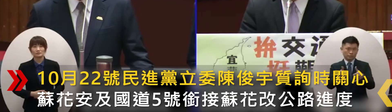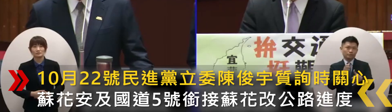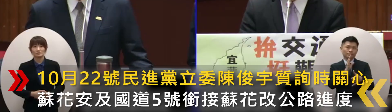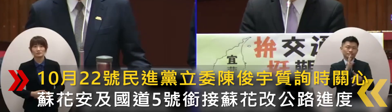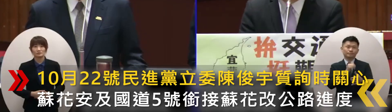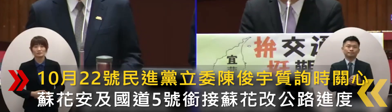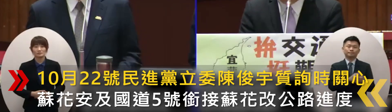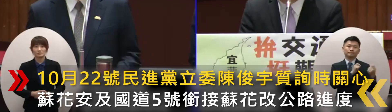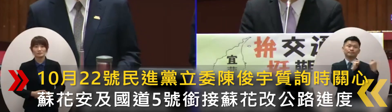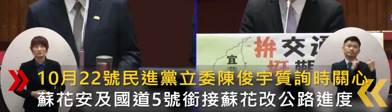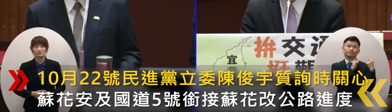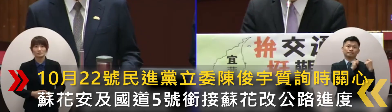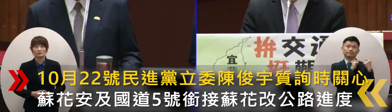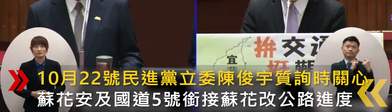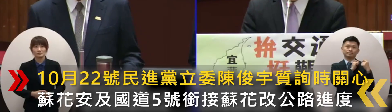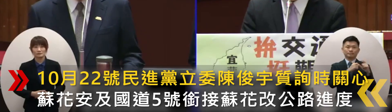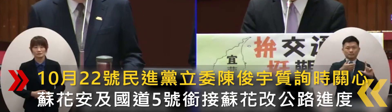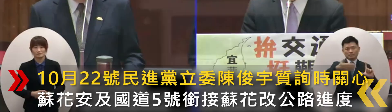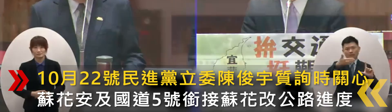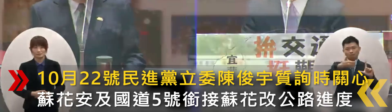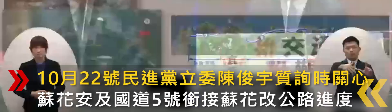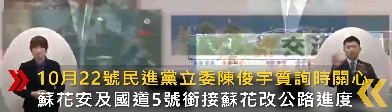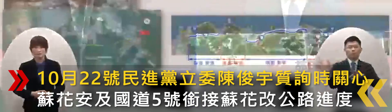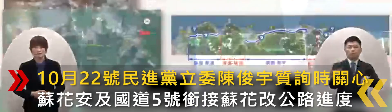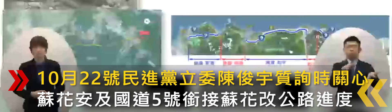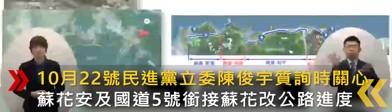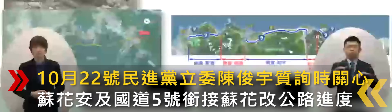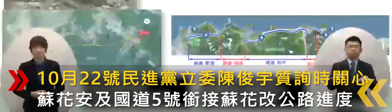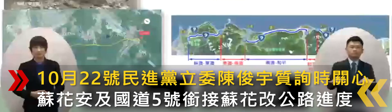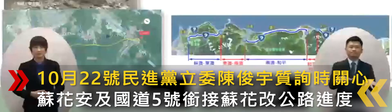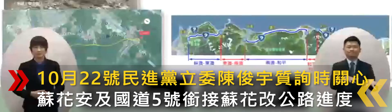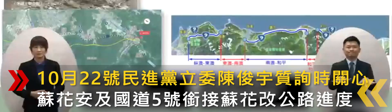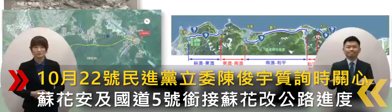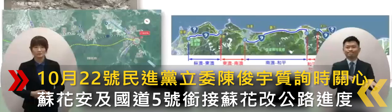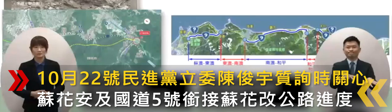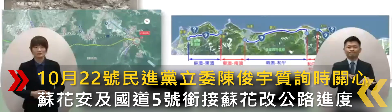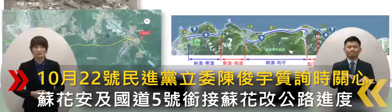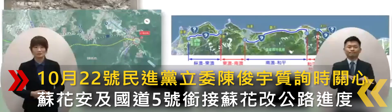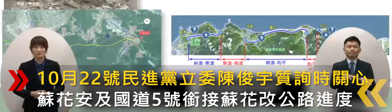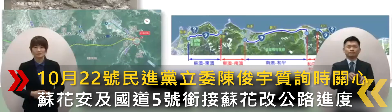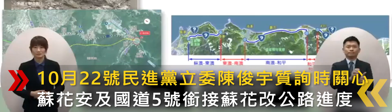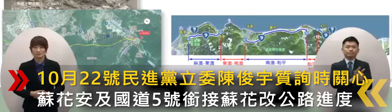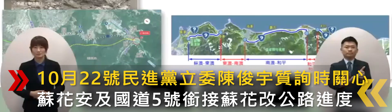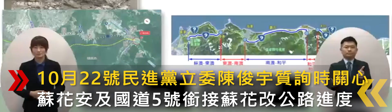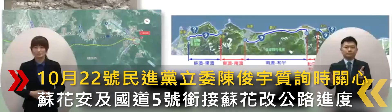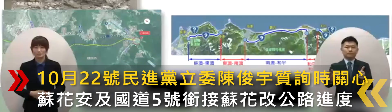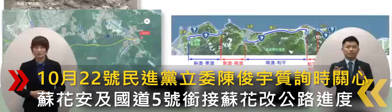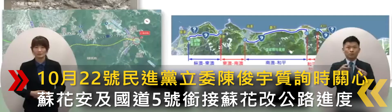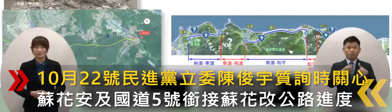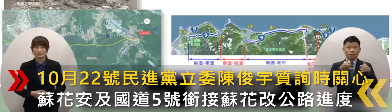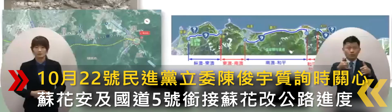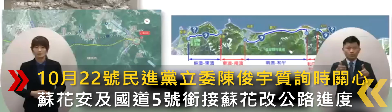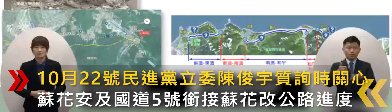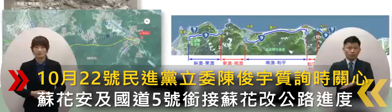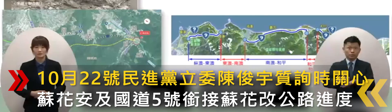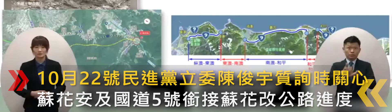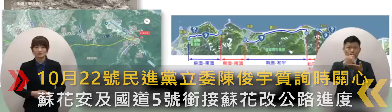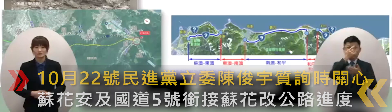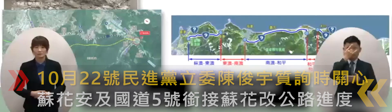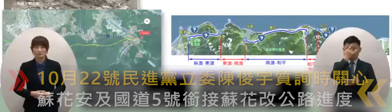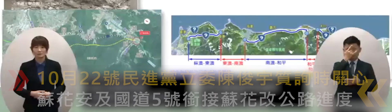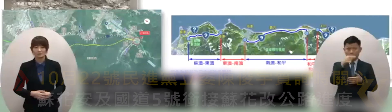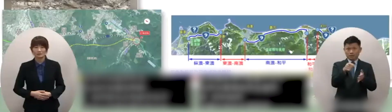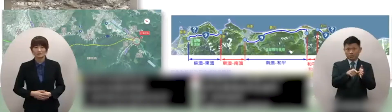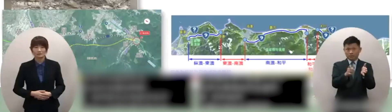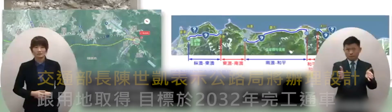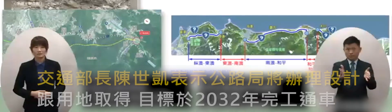在近期内看到这个风灾还有地震的情况，导致我们这个苏花公路在崇德的那一段好像很明